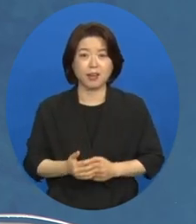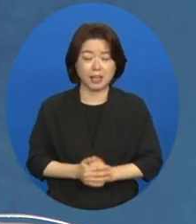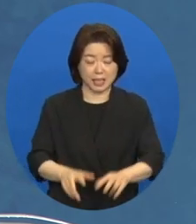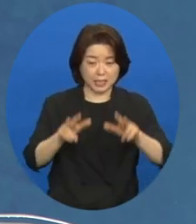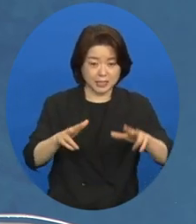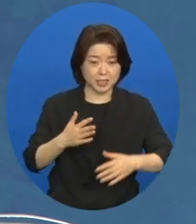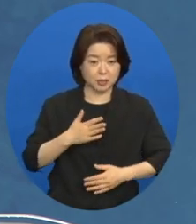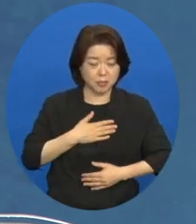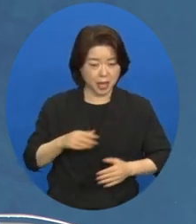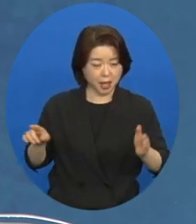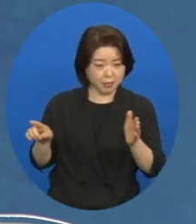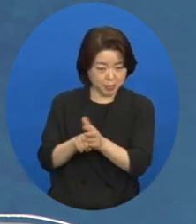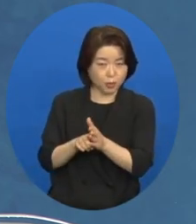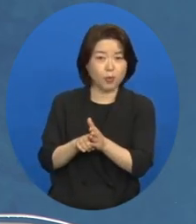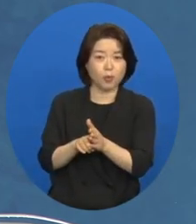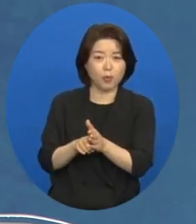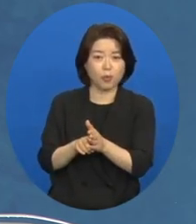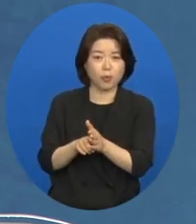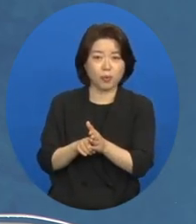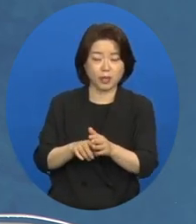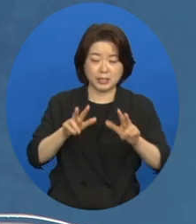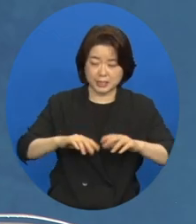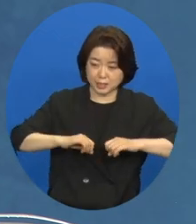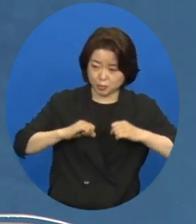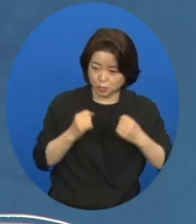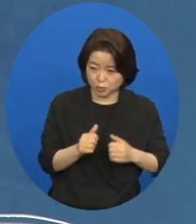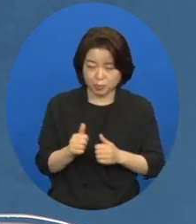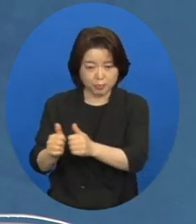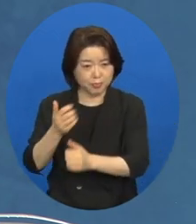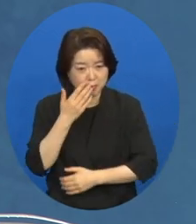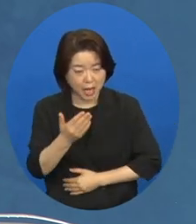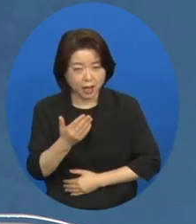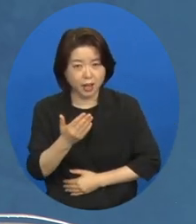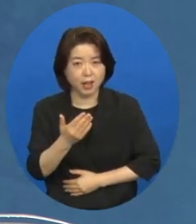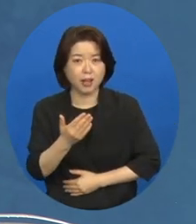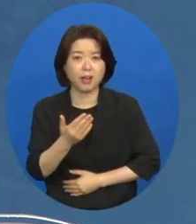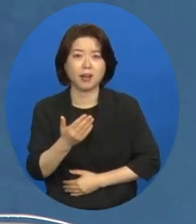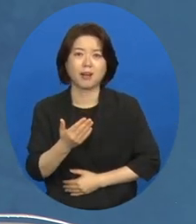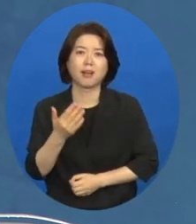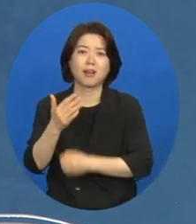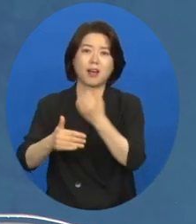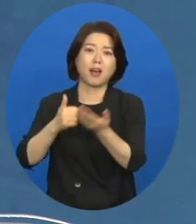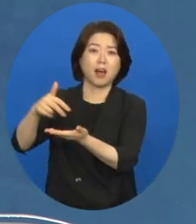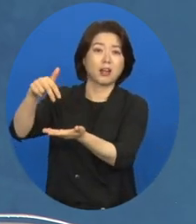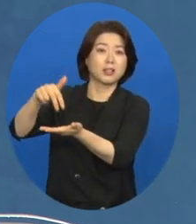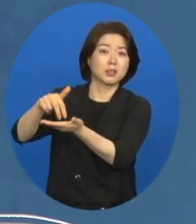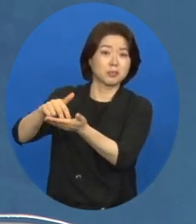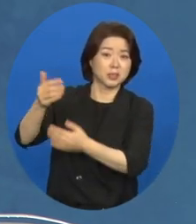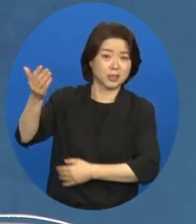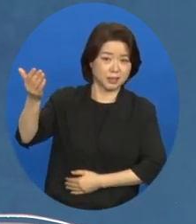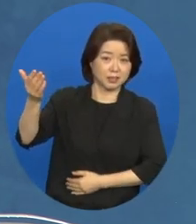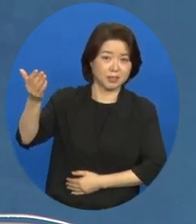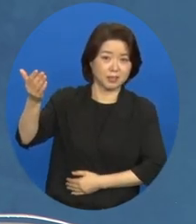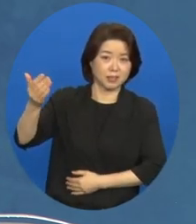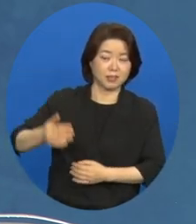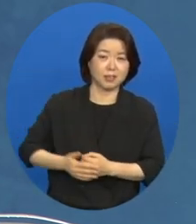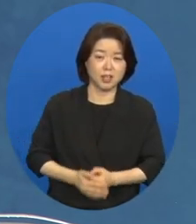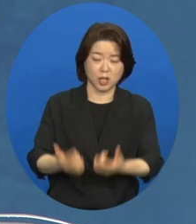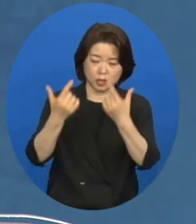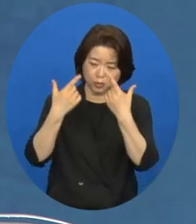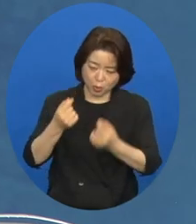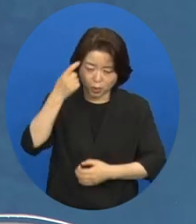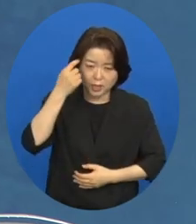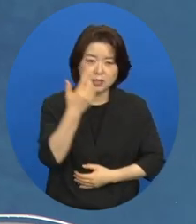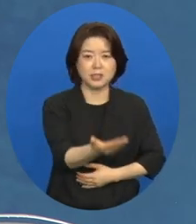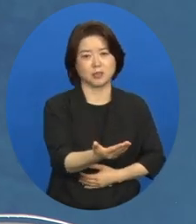지금 나를 믿음으로 순종할 수 있겠니? 하나님 입장에서는요, 똑같은 질문을